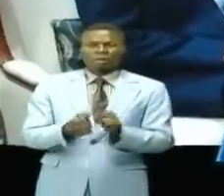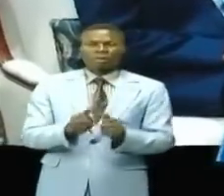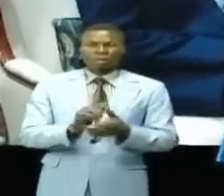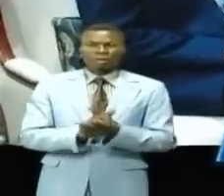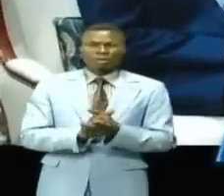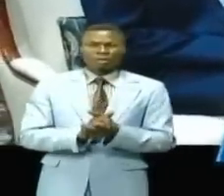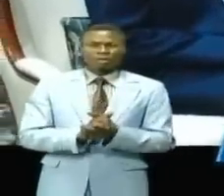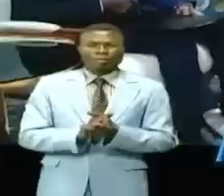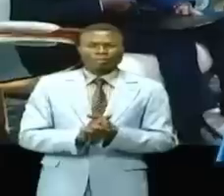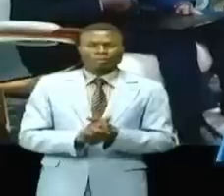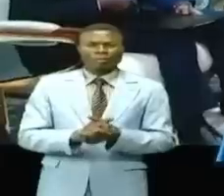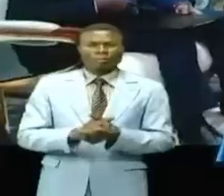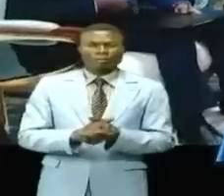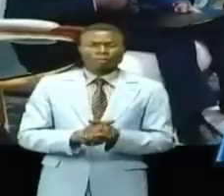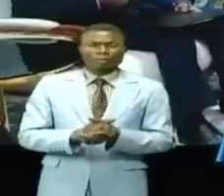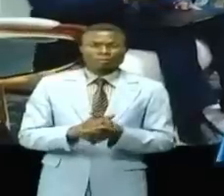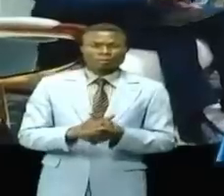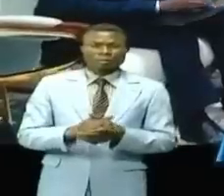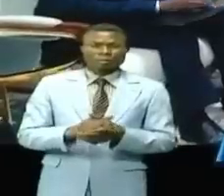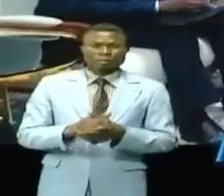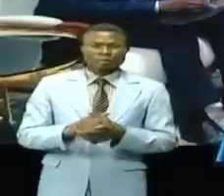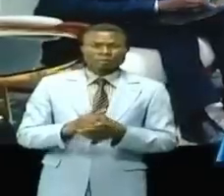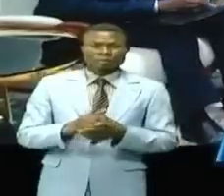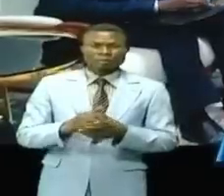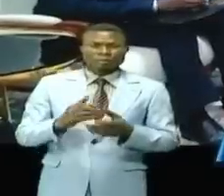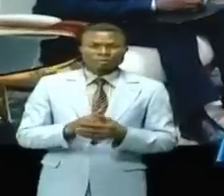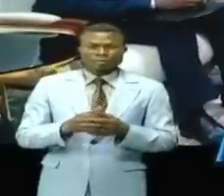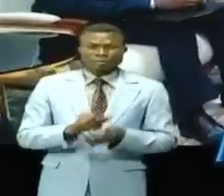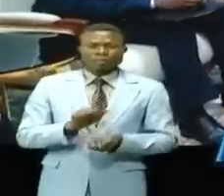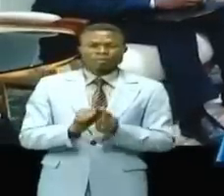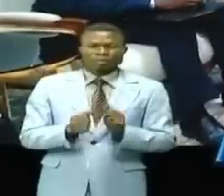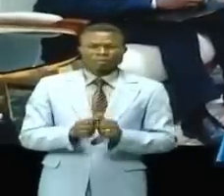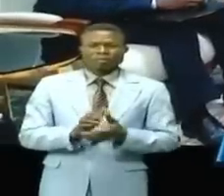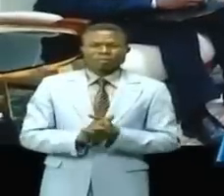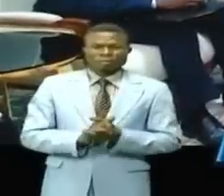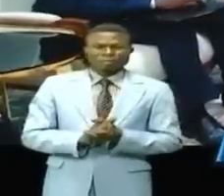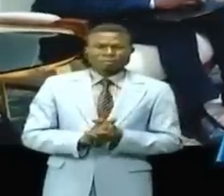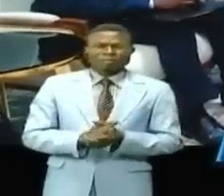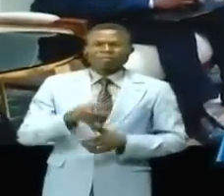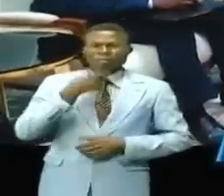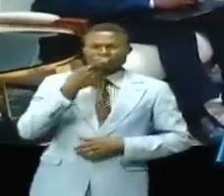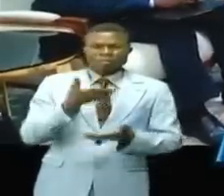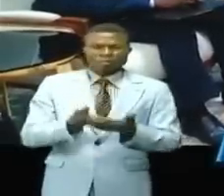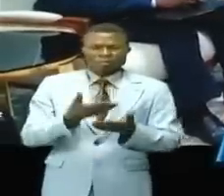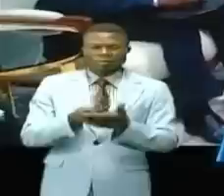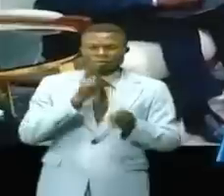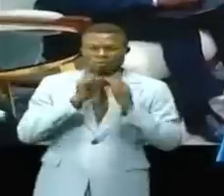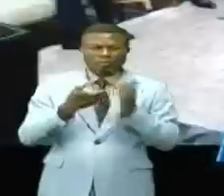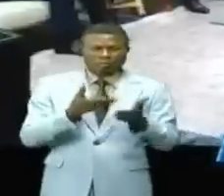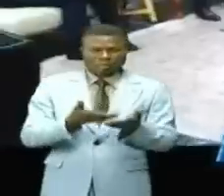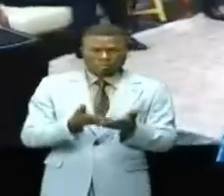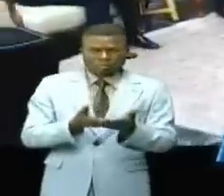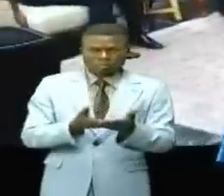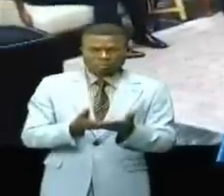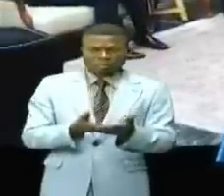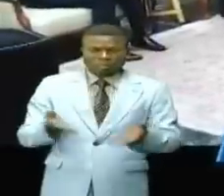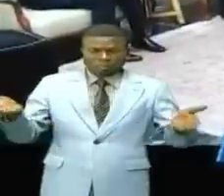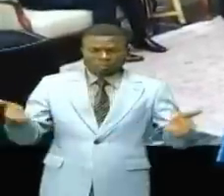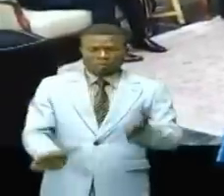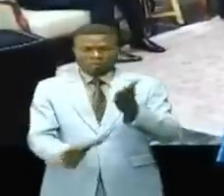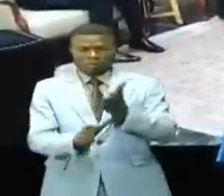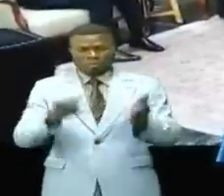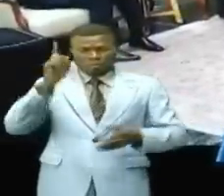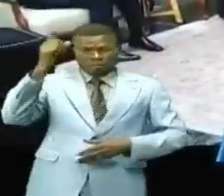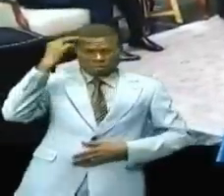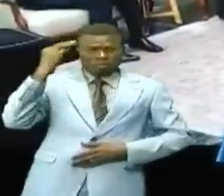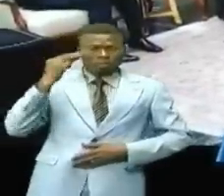la maison militaire, le général des corps d'armée Francesco Furtado. Un entretien auquel a pris part le vice-premier